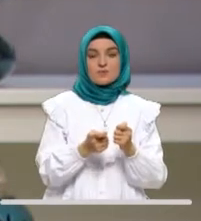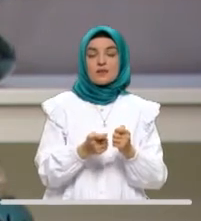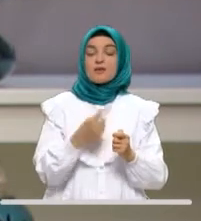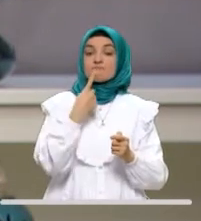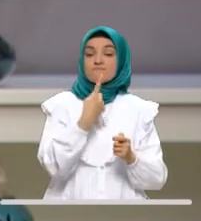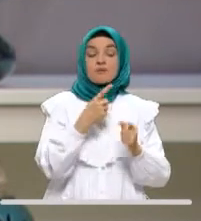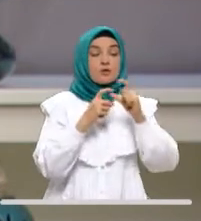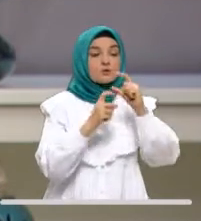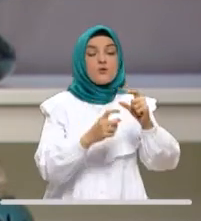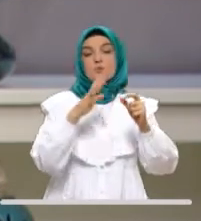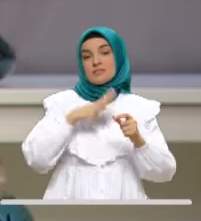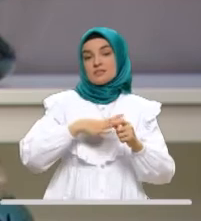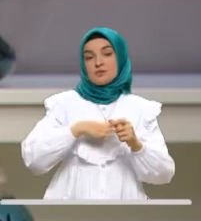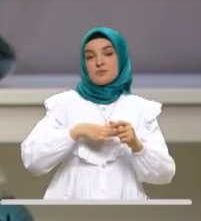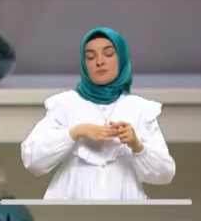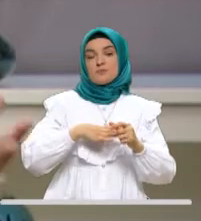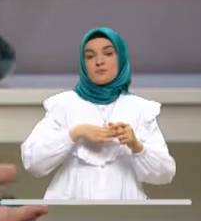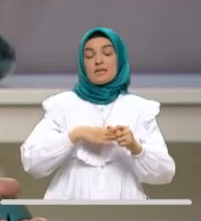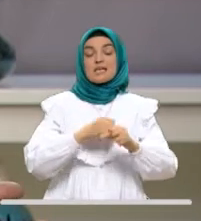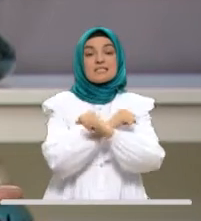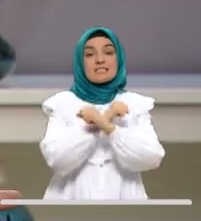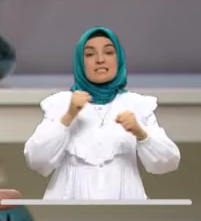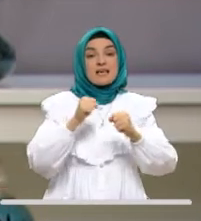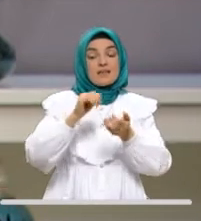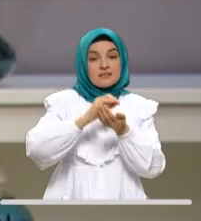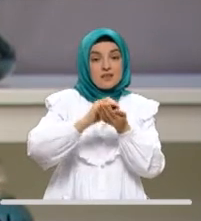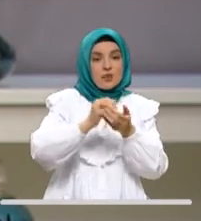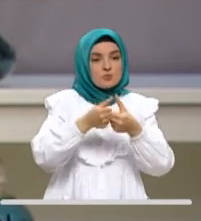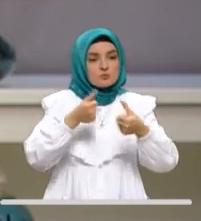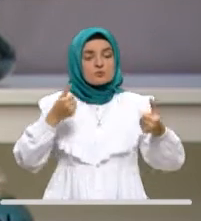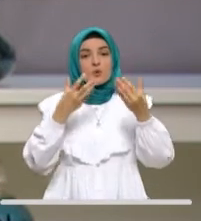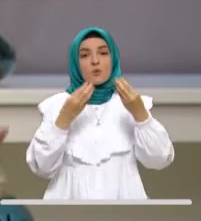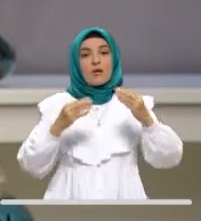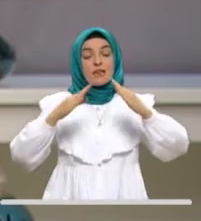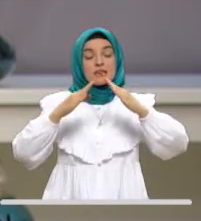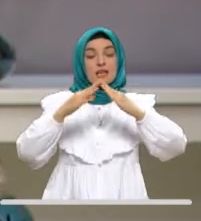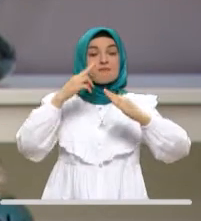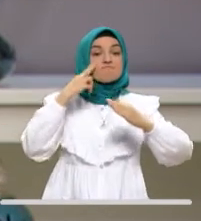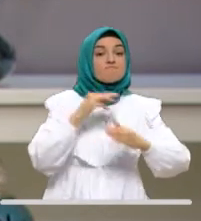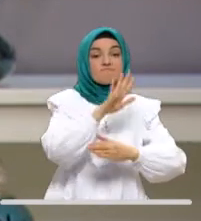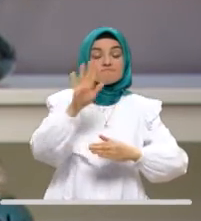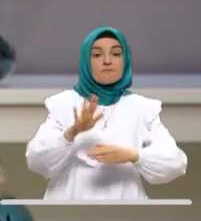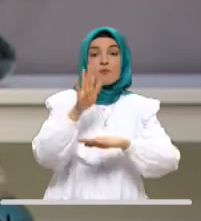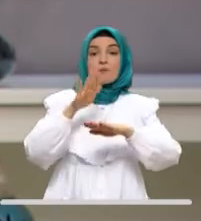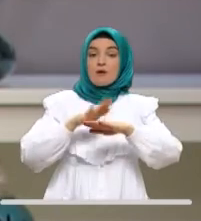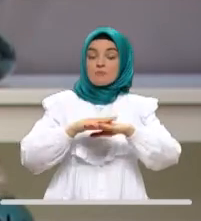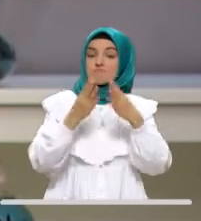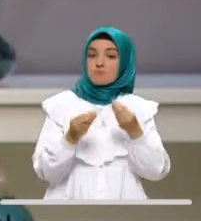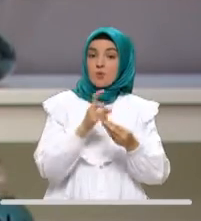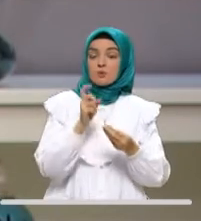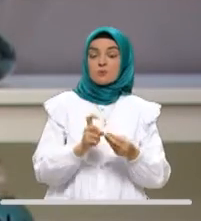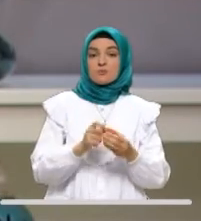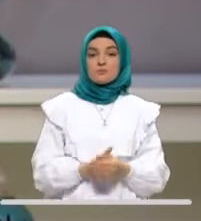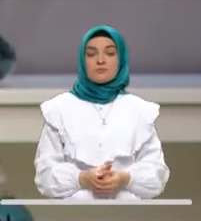sormak istiyorum o yüzden. Kimyasallardan uzak durarak ev temizlemek, temizleme yapmak mümkün mü günümüzde?